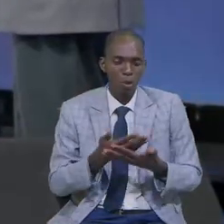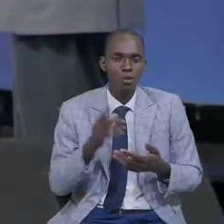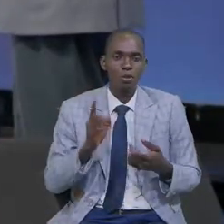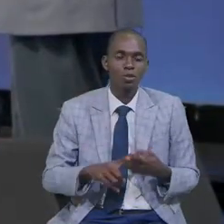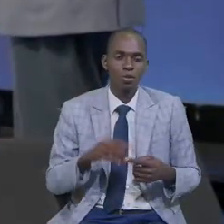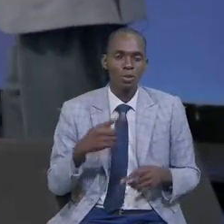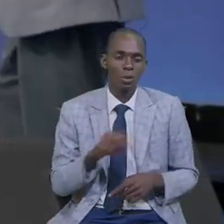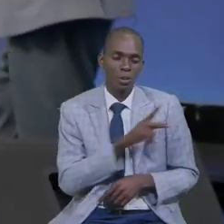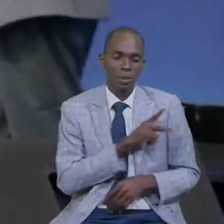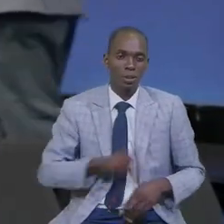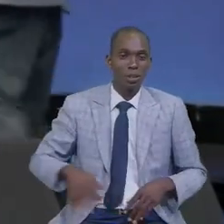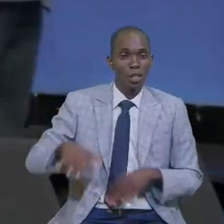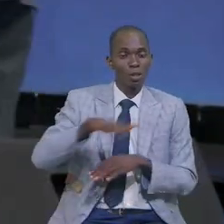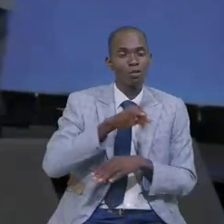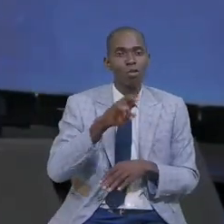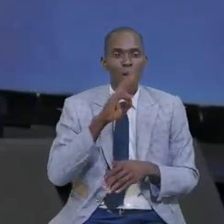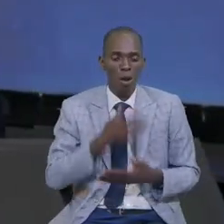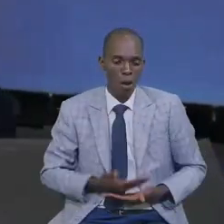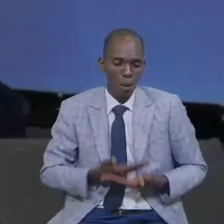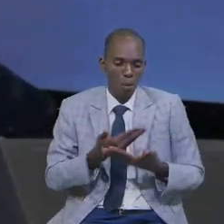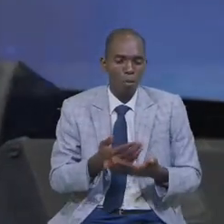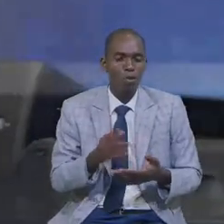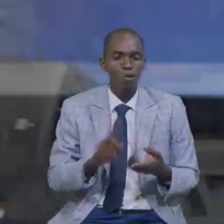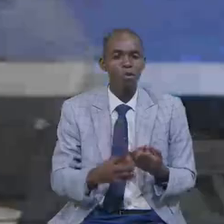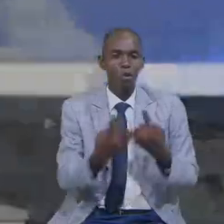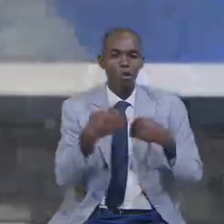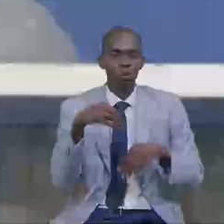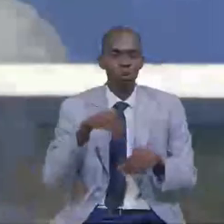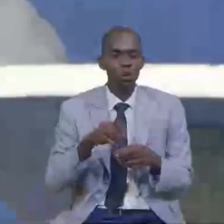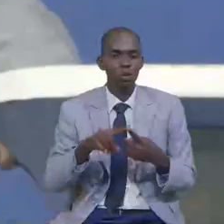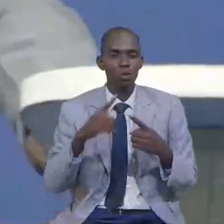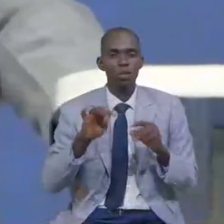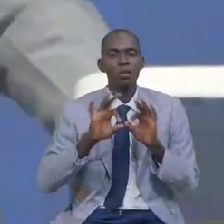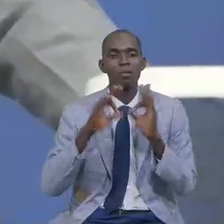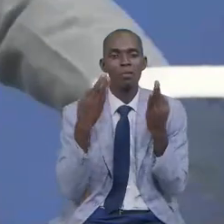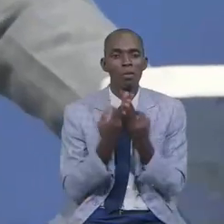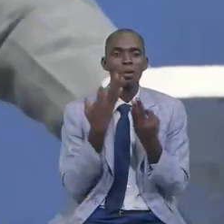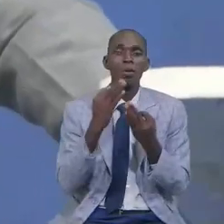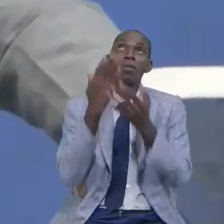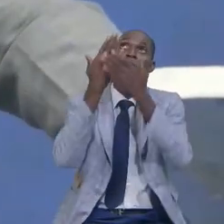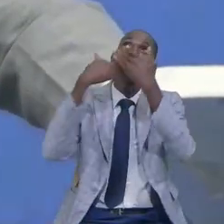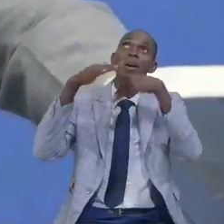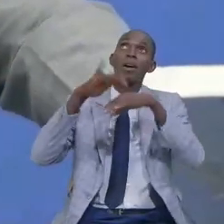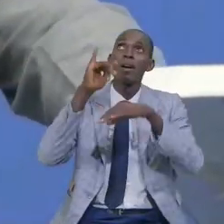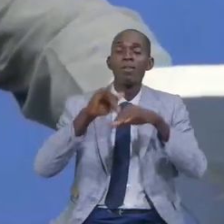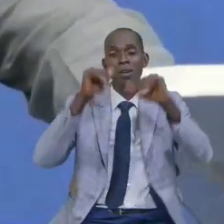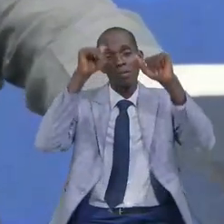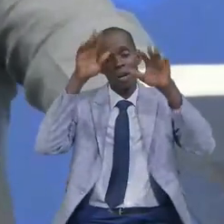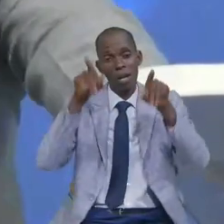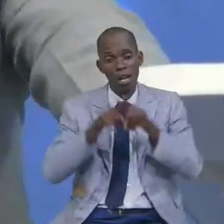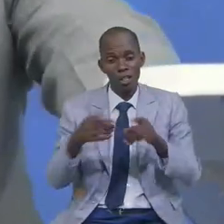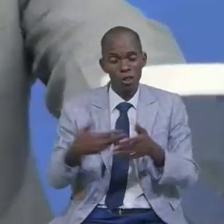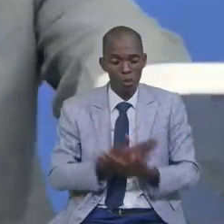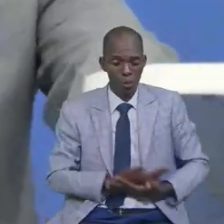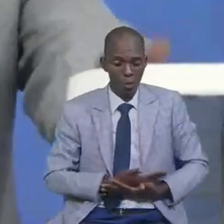êtes nés pour venir dans la famille du Père Céleste. Comme des enfants nouveau-nés,